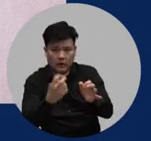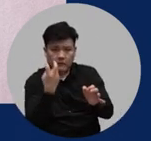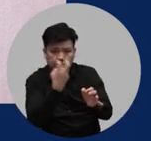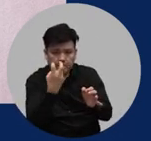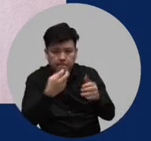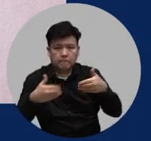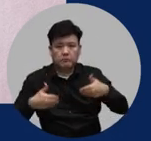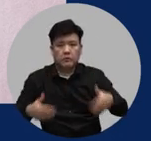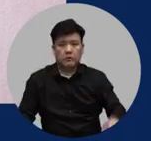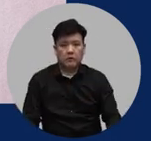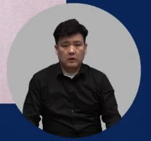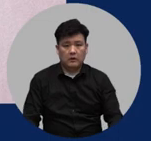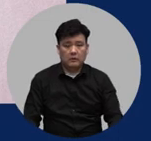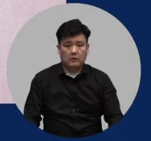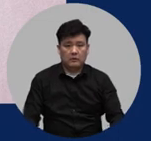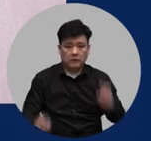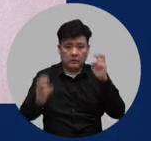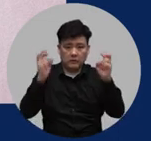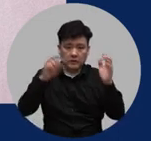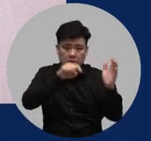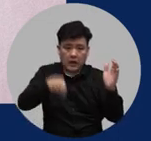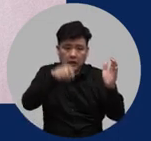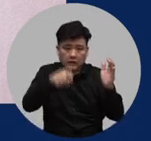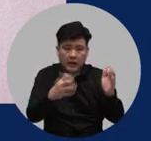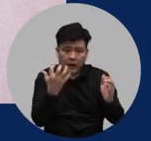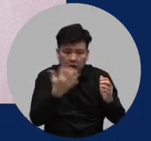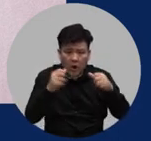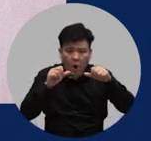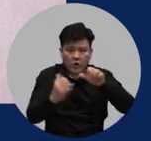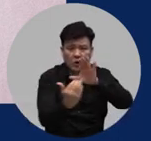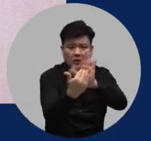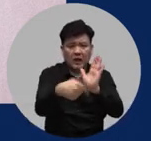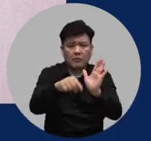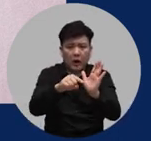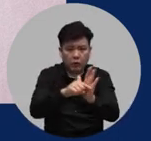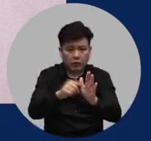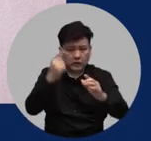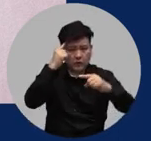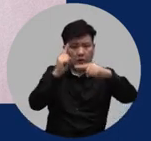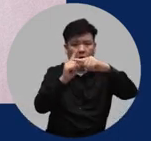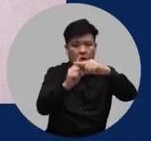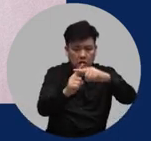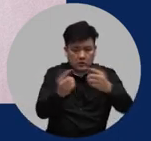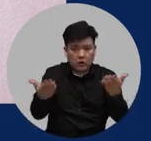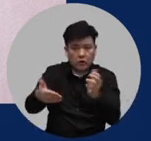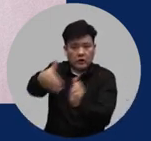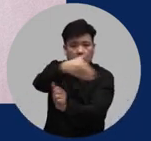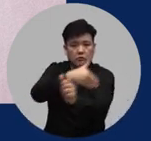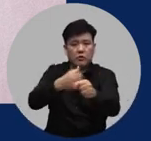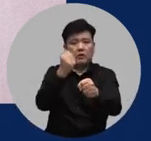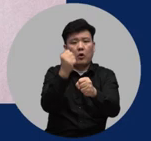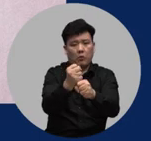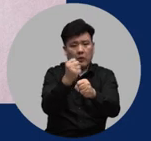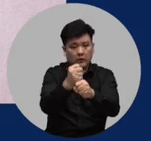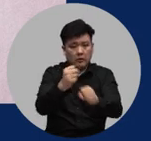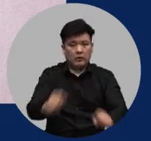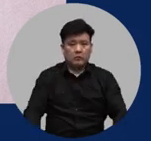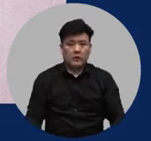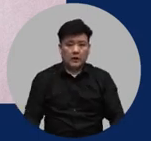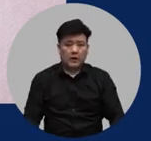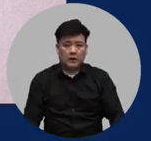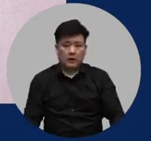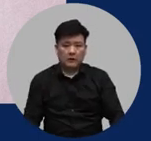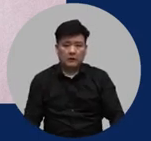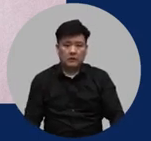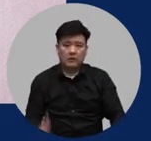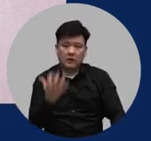합니다. 직장 내 성희롱 예방을 위해서는 긍정적인 근무 환경을 조성해야 합니다. 과도하게